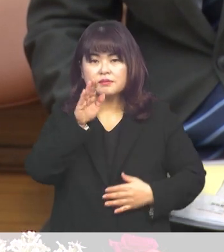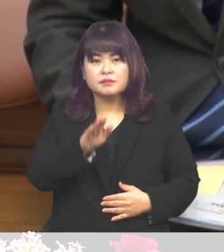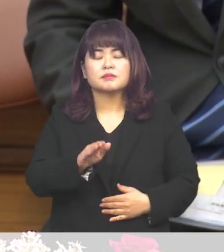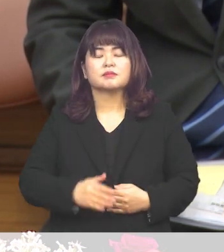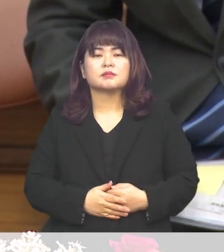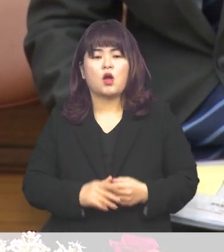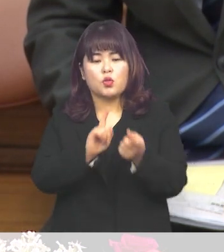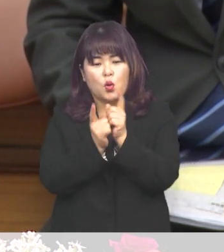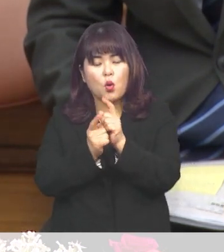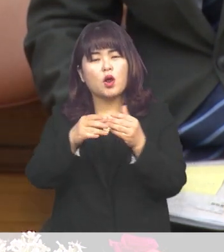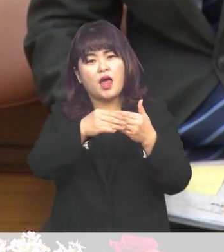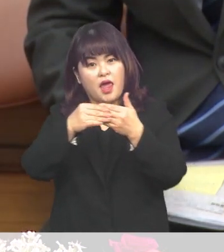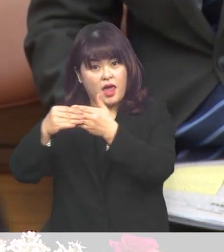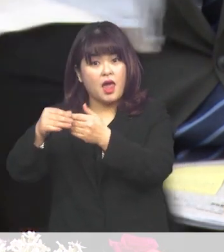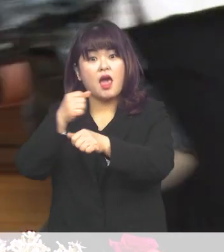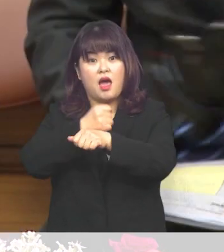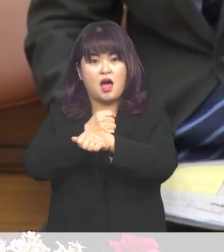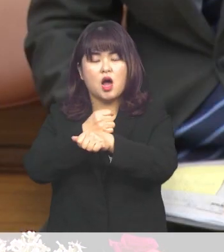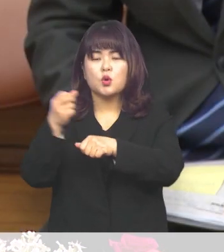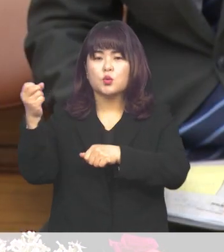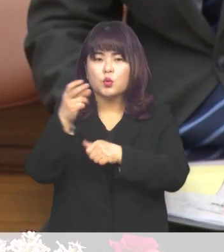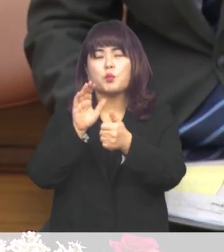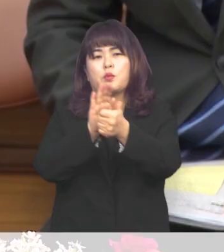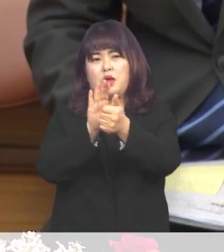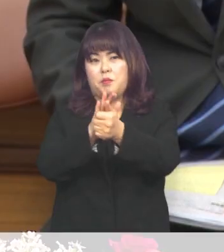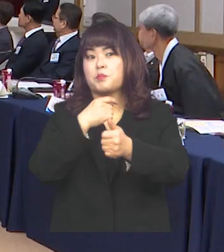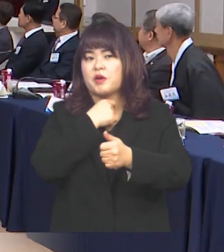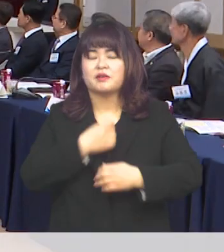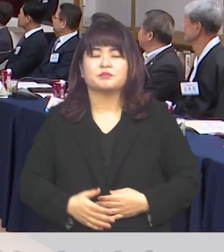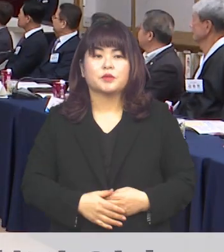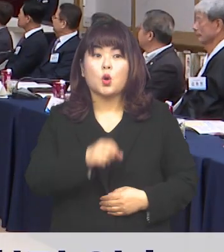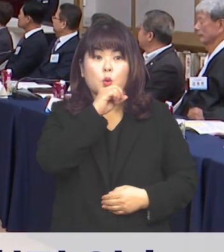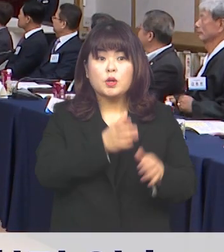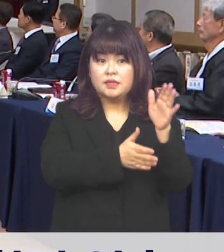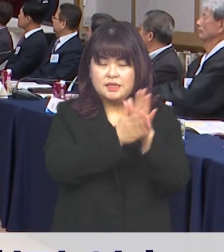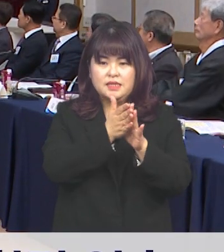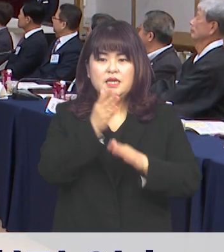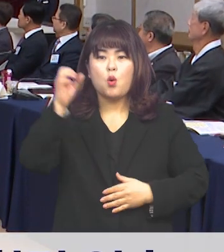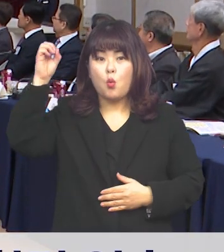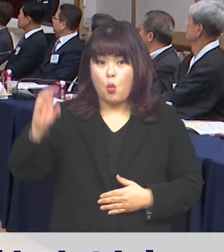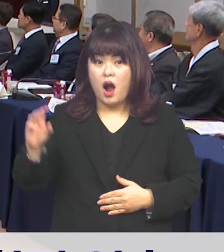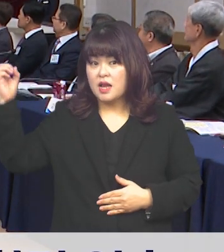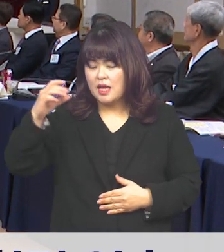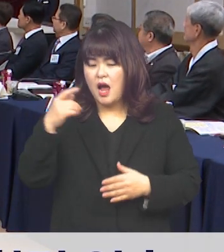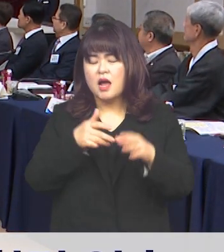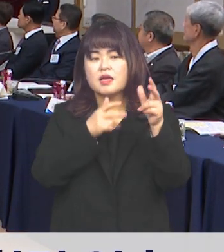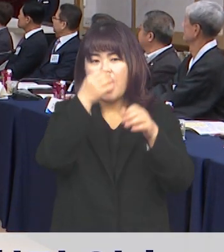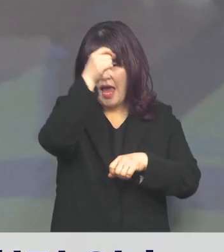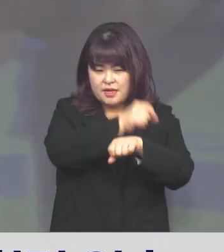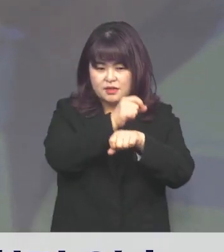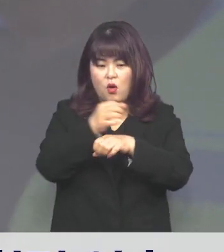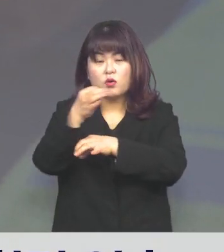서로 이끌어주고 또 밀어주고 용인과 광양은 행정과 경제, 문화,